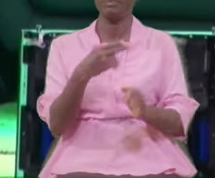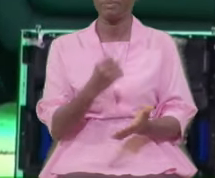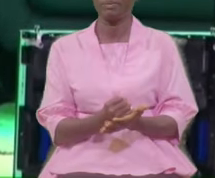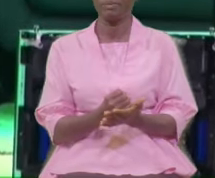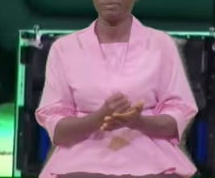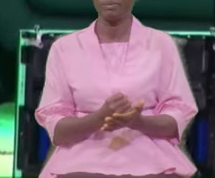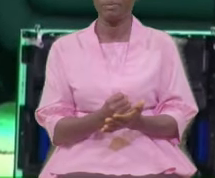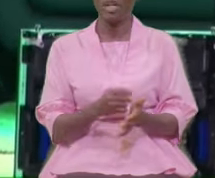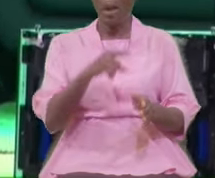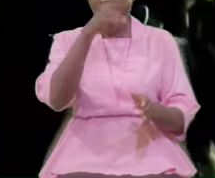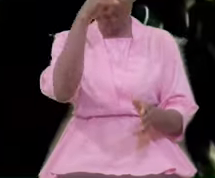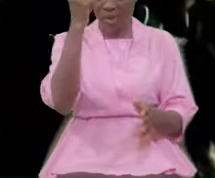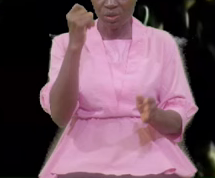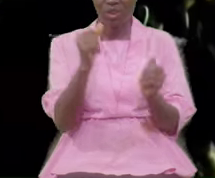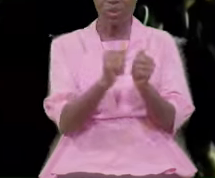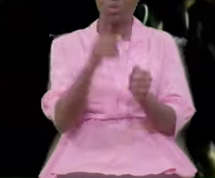tonight